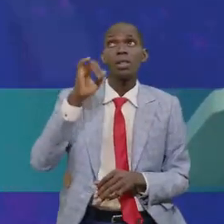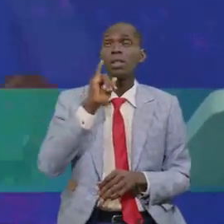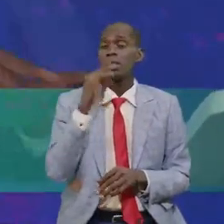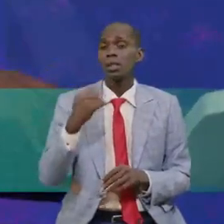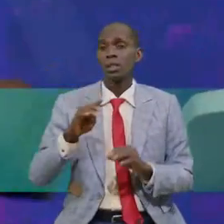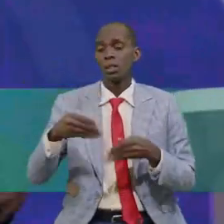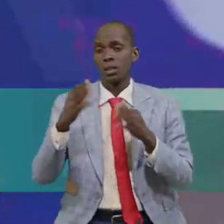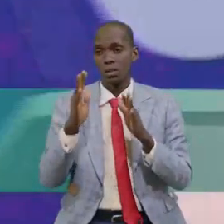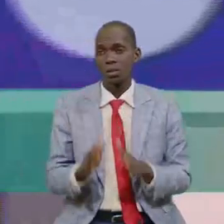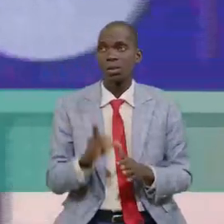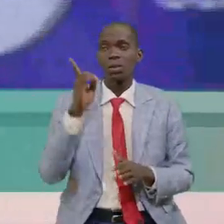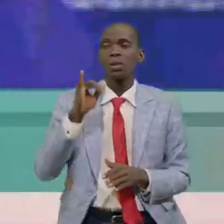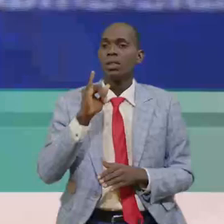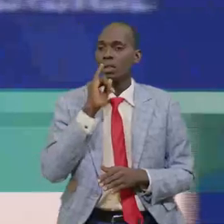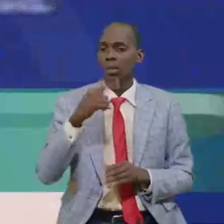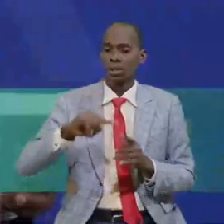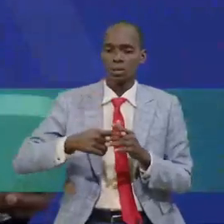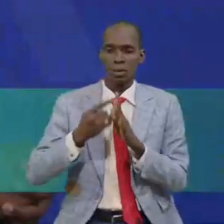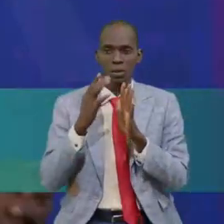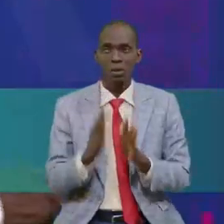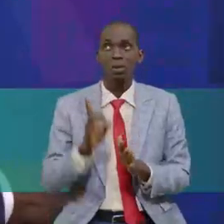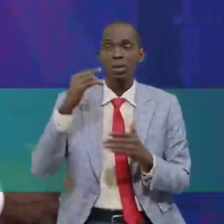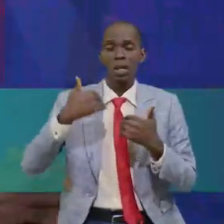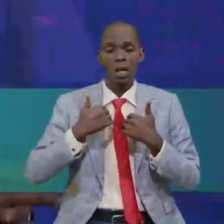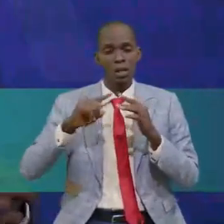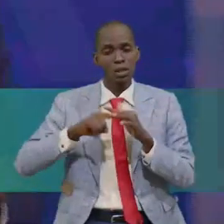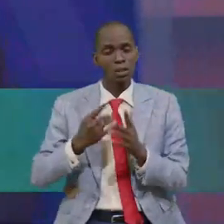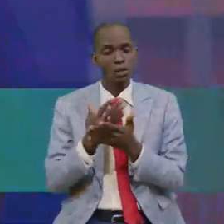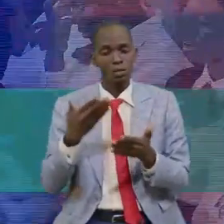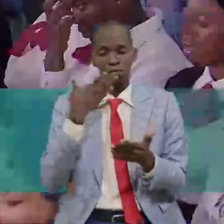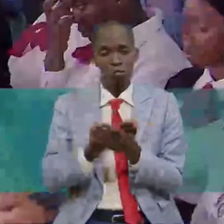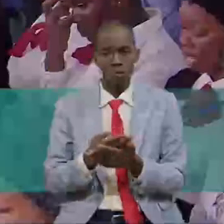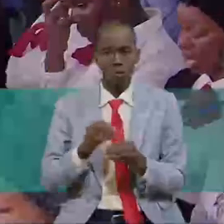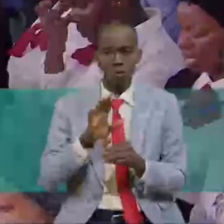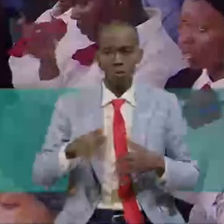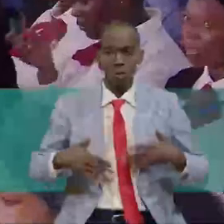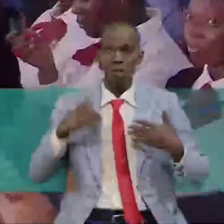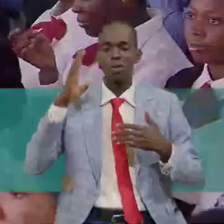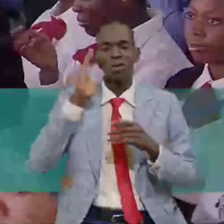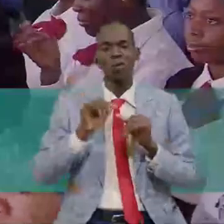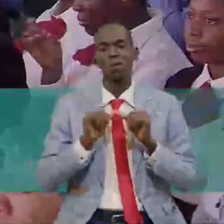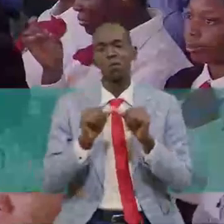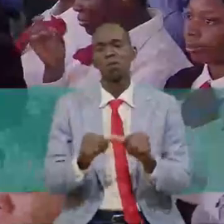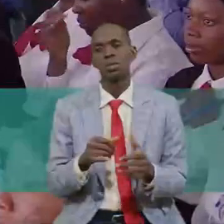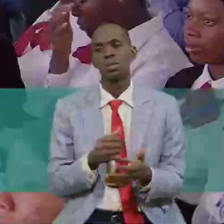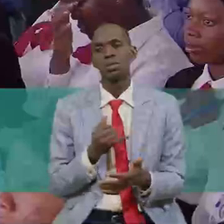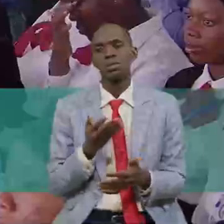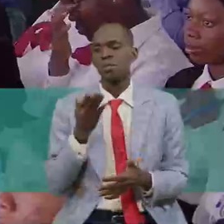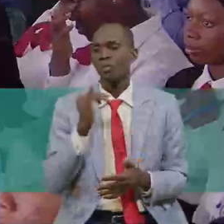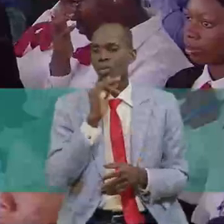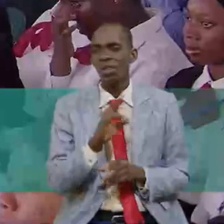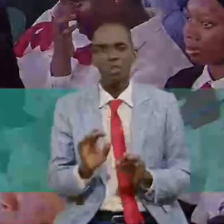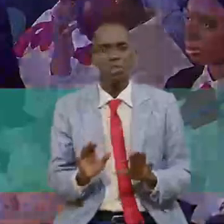l'auteur, c'est lui qui est l'origine, il a commencé. Quelque chose de bon dans ta, il va l'achever. Il n'y a pas de